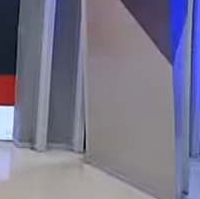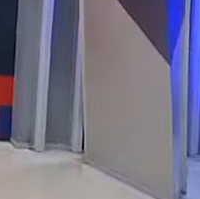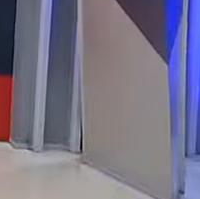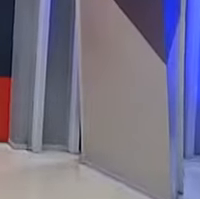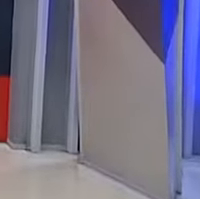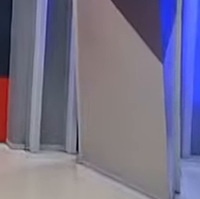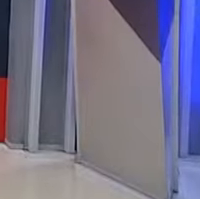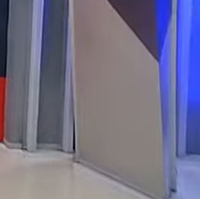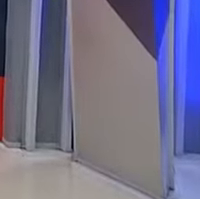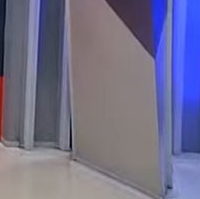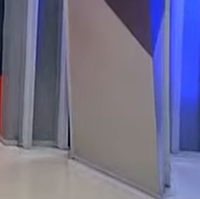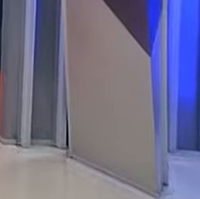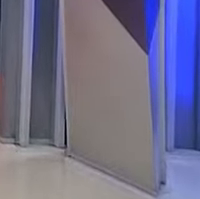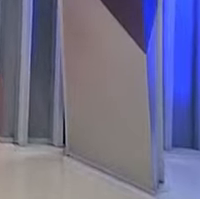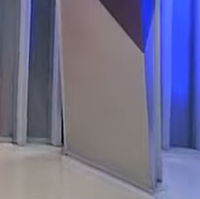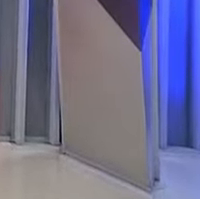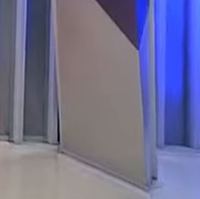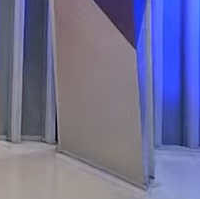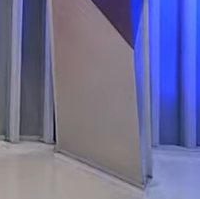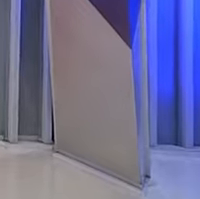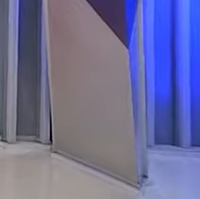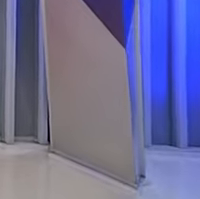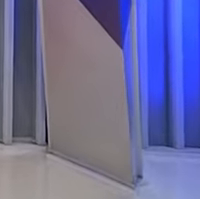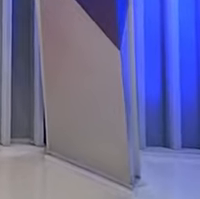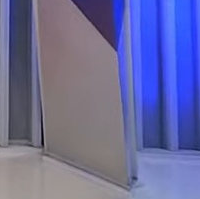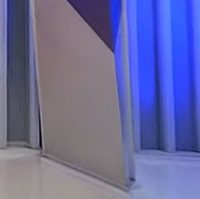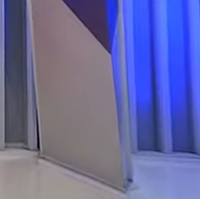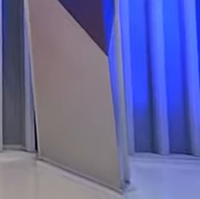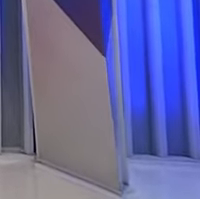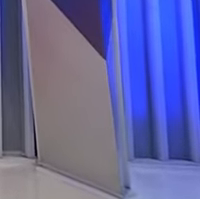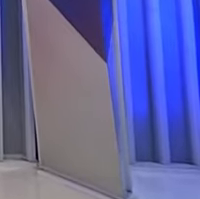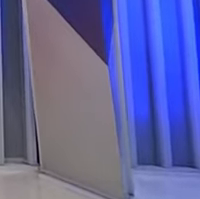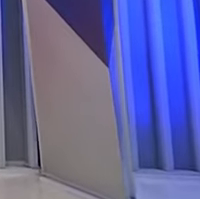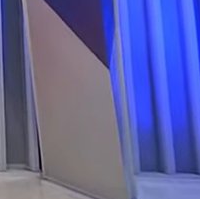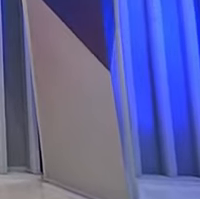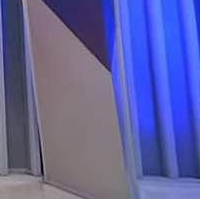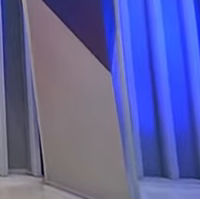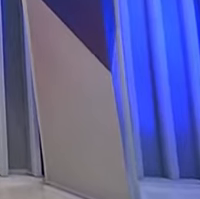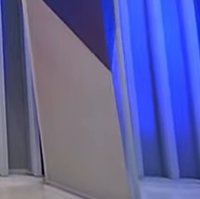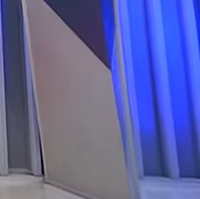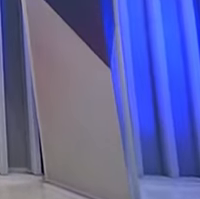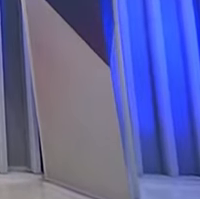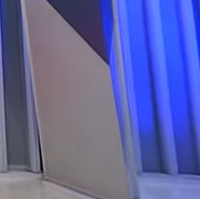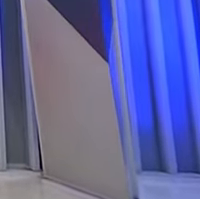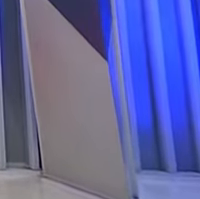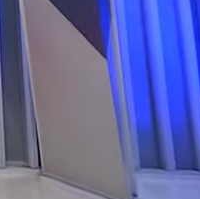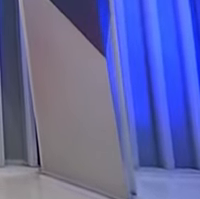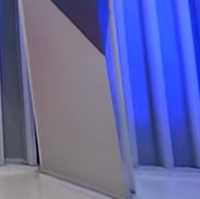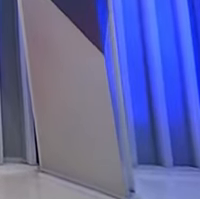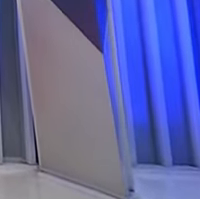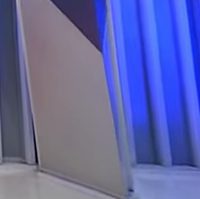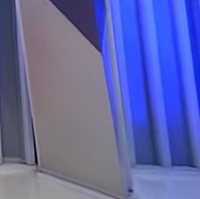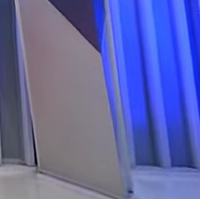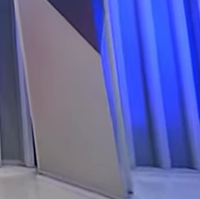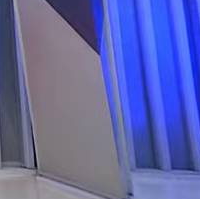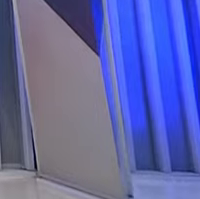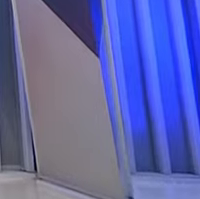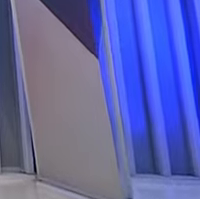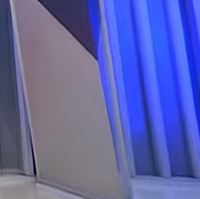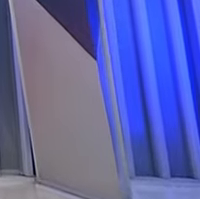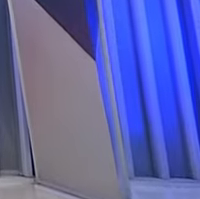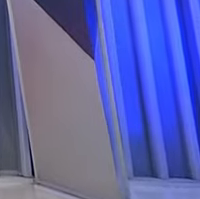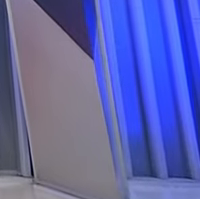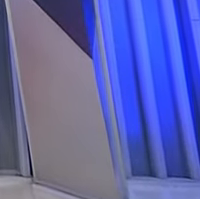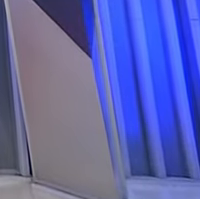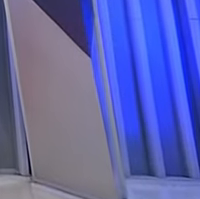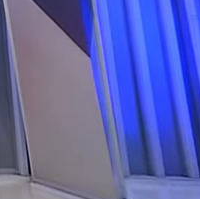At sa pagbabalik ng TV Patrol, U.S. Ambassador Mary Kay Carlson tiniyak na walang karapatan ang Amerika